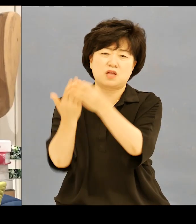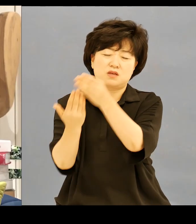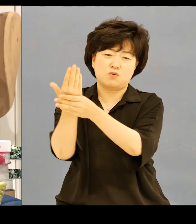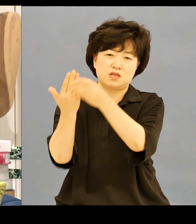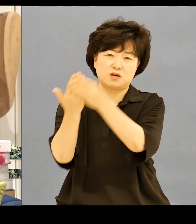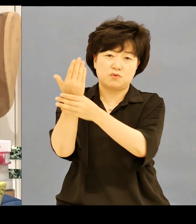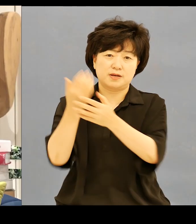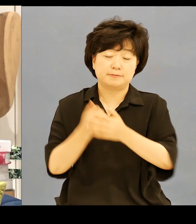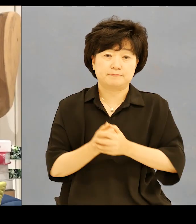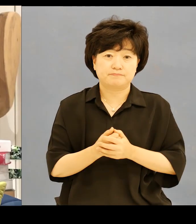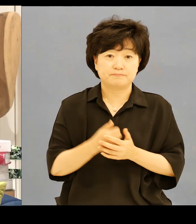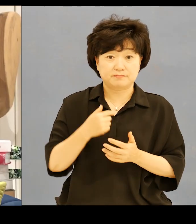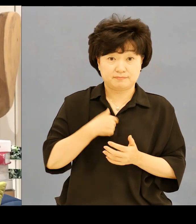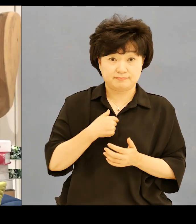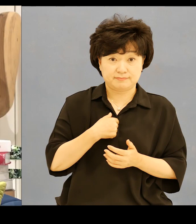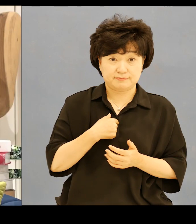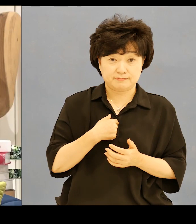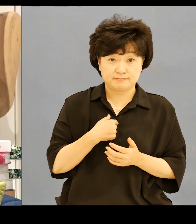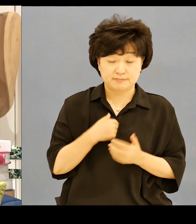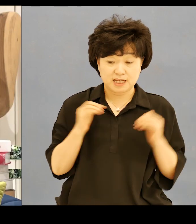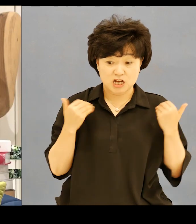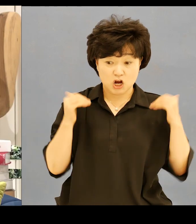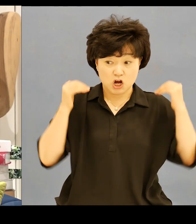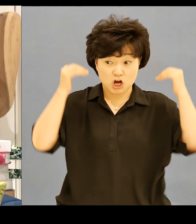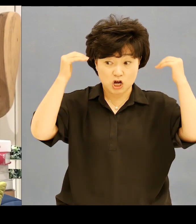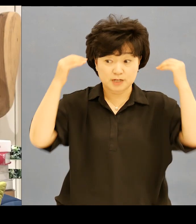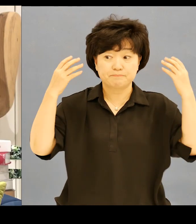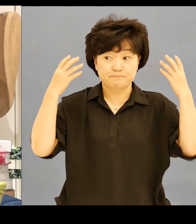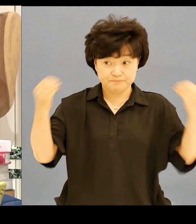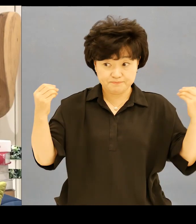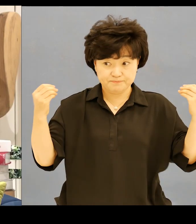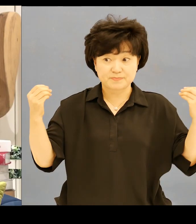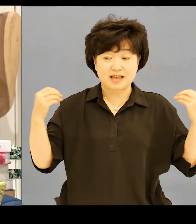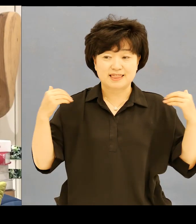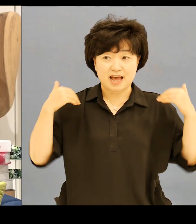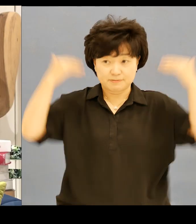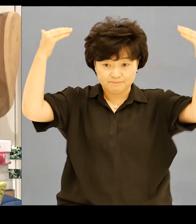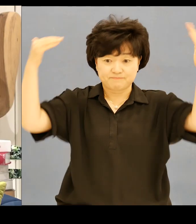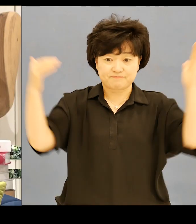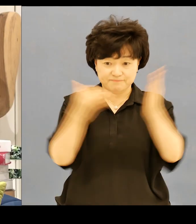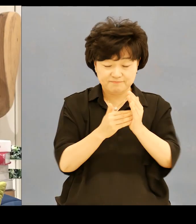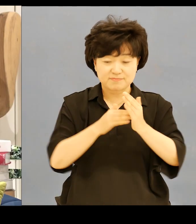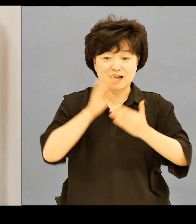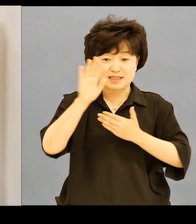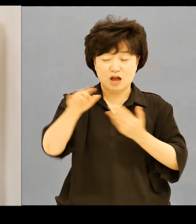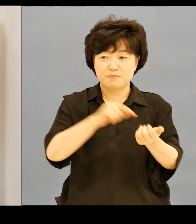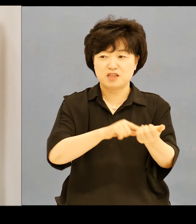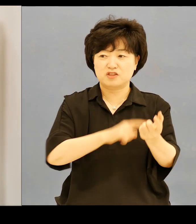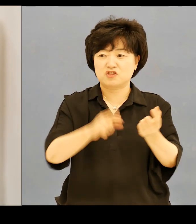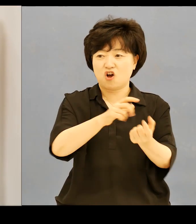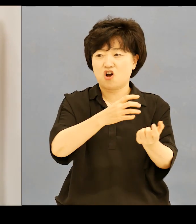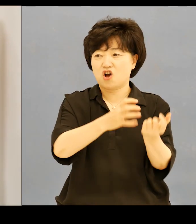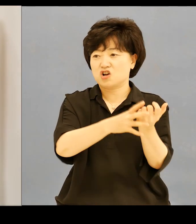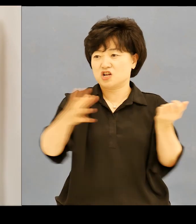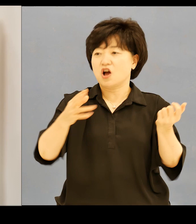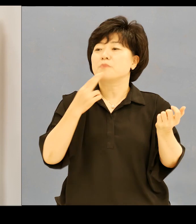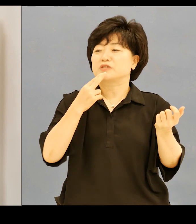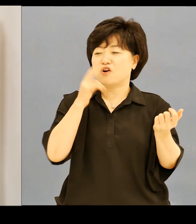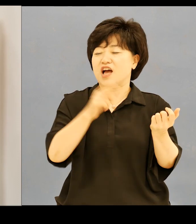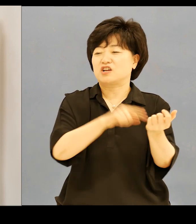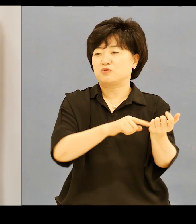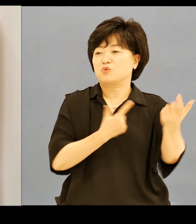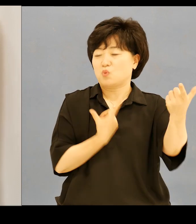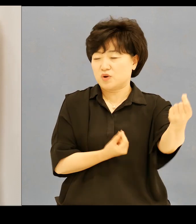제 성장판이 다치면 네. 이제 자라지 않을 거라고 선생님들께서 그러셨었는데 네. 안